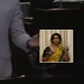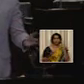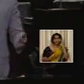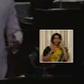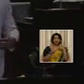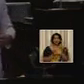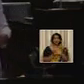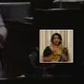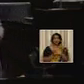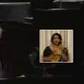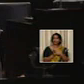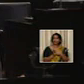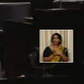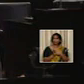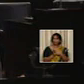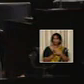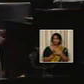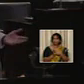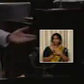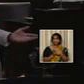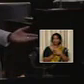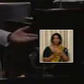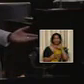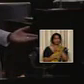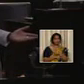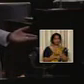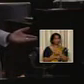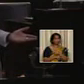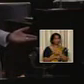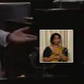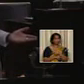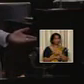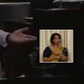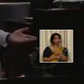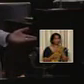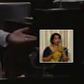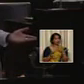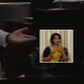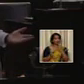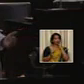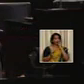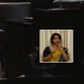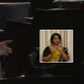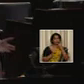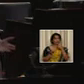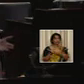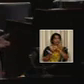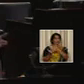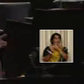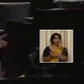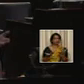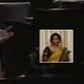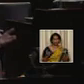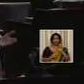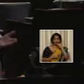මොකද හේතුව එයා අය කිසිම වෙලාවක මේ විදේශ සේවා නියුක්ති කාර්යාංශේ ලියාපදිංචිලා ගිය අය නෙවෙයි. ඉතින්